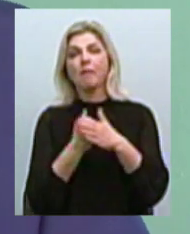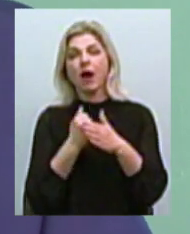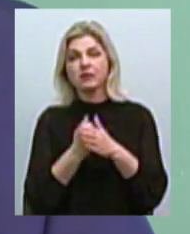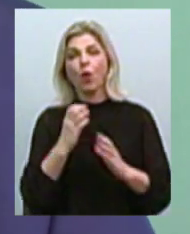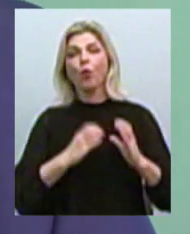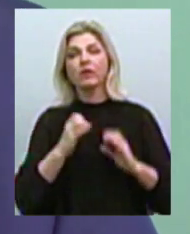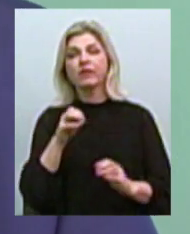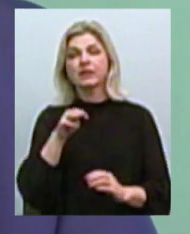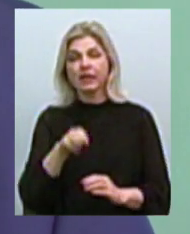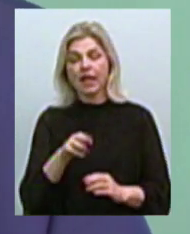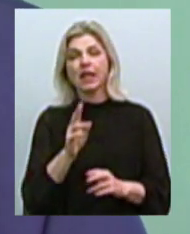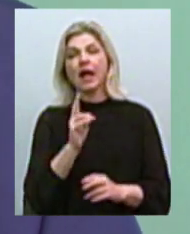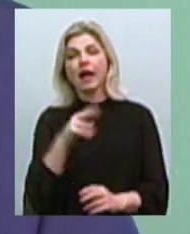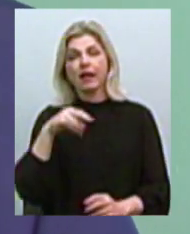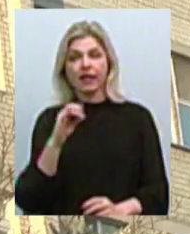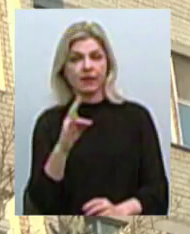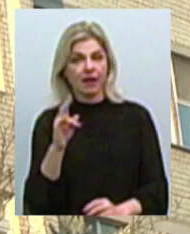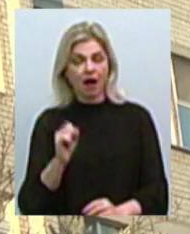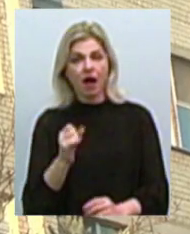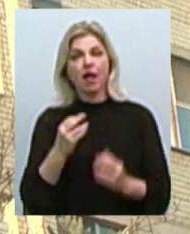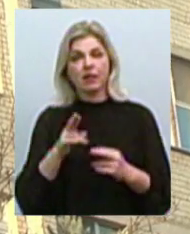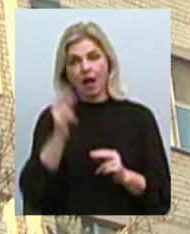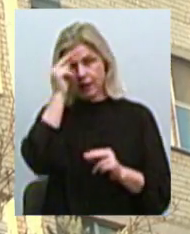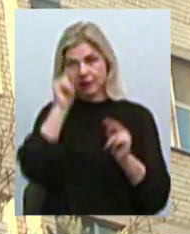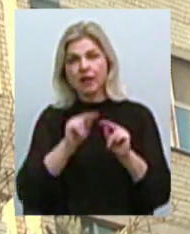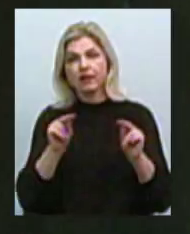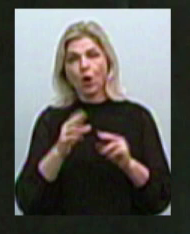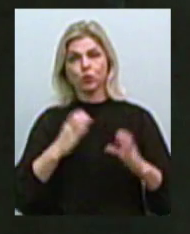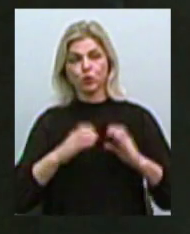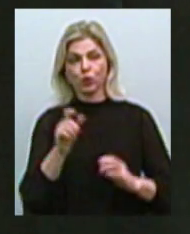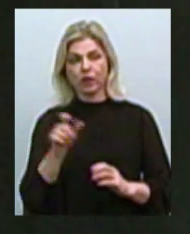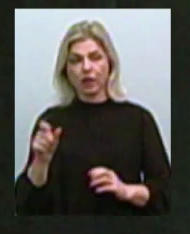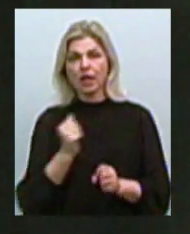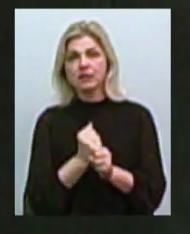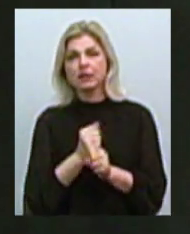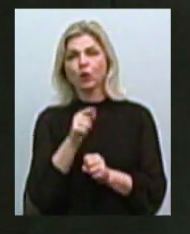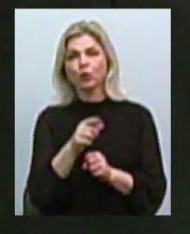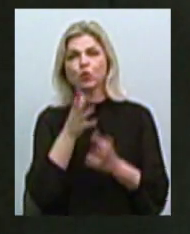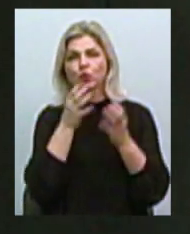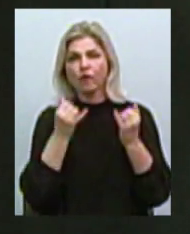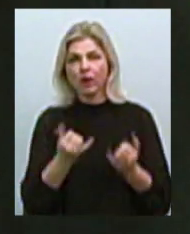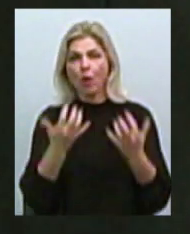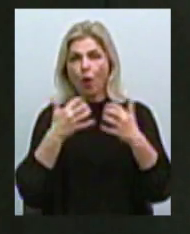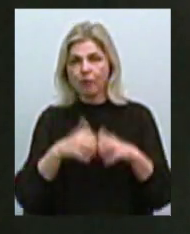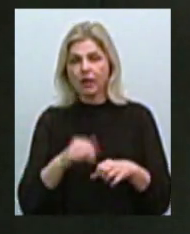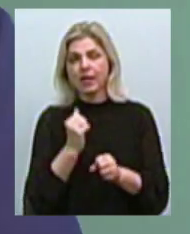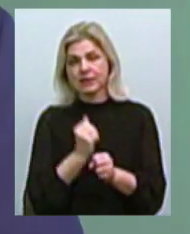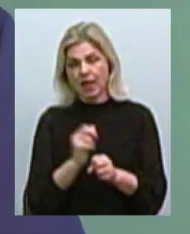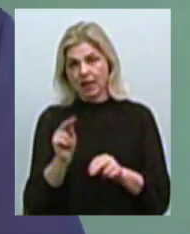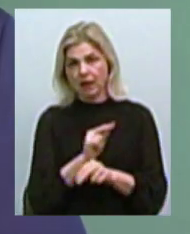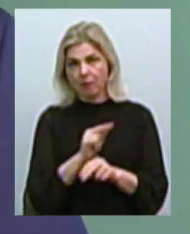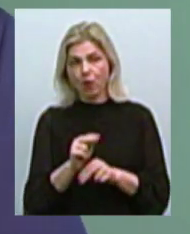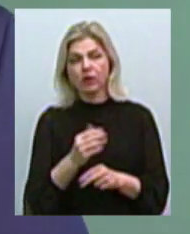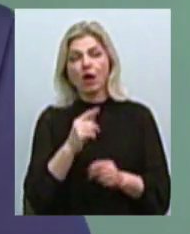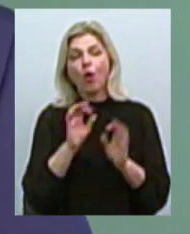університетську клініку для занять студентів-медиків. Розповів, планує встановити тут сучасне обладнання та зробити ремонт. Пояснив, чому не погоджується на укладання